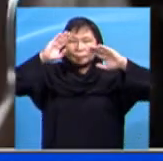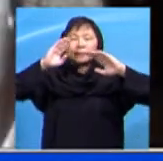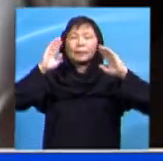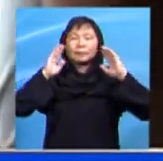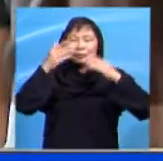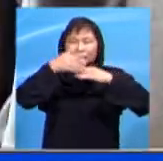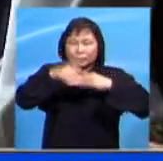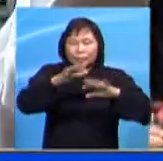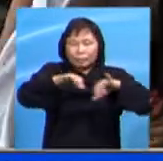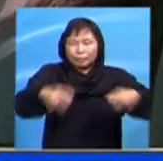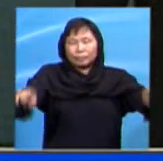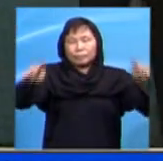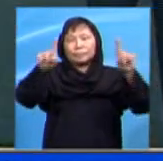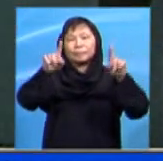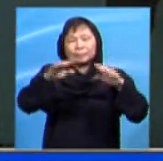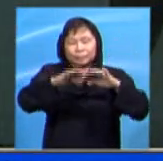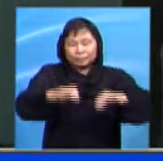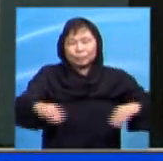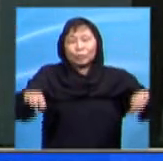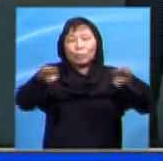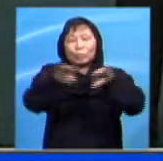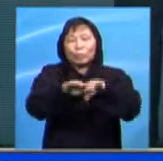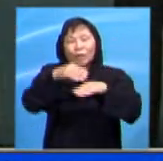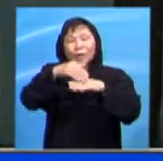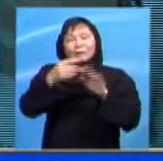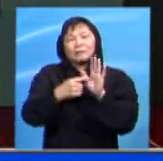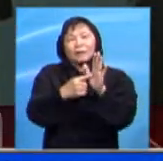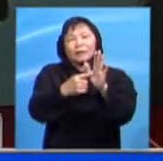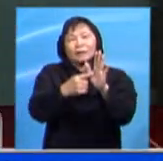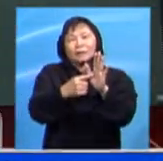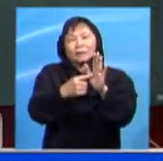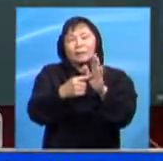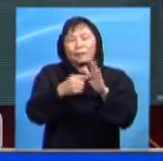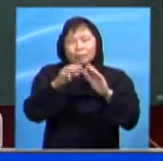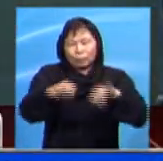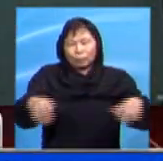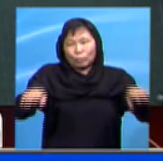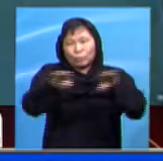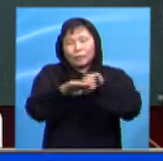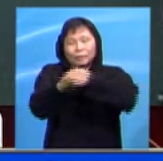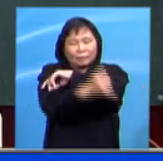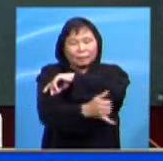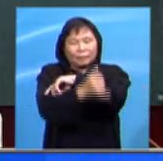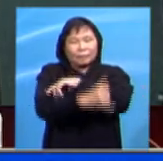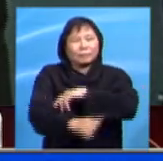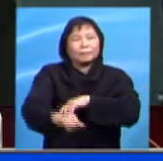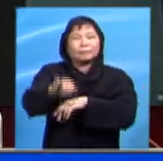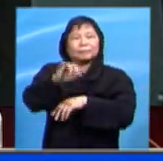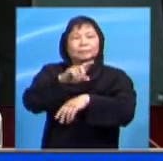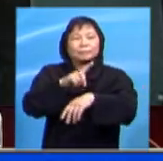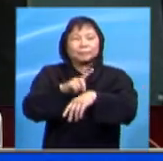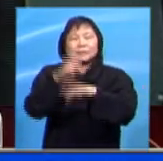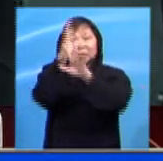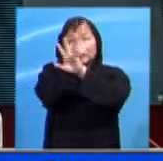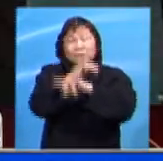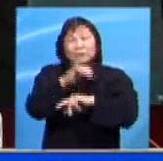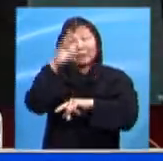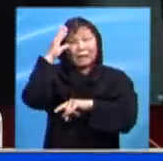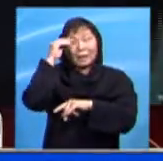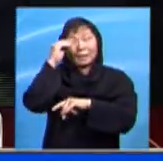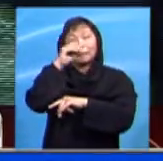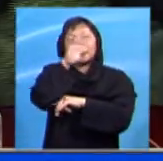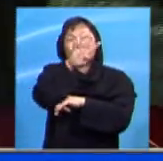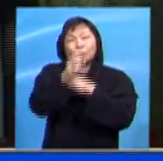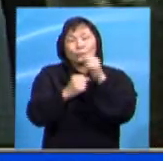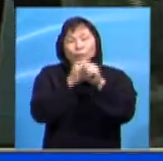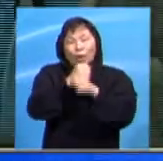penghormatan negara di Kuching Sarawak jenazah aliraham ariz Gazali 46 tahun dan anak